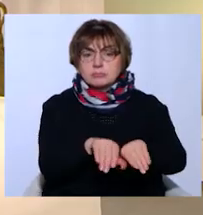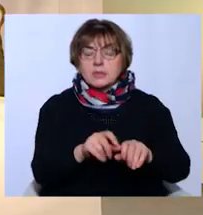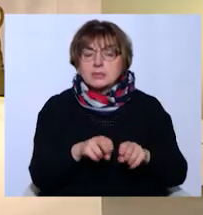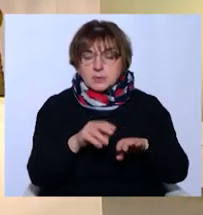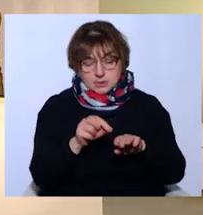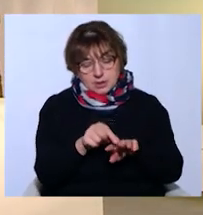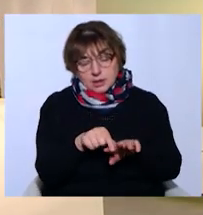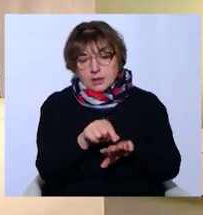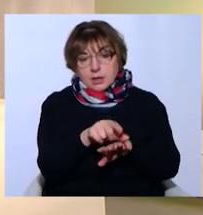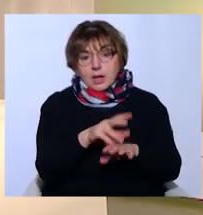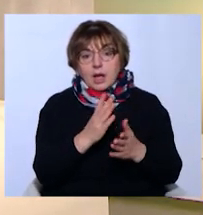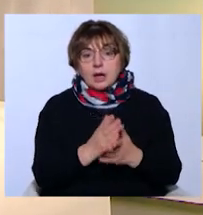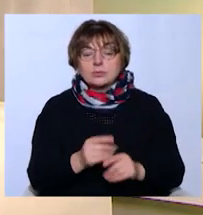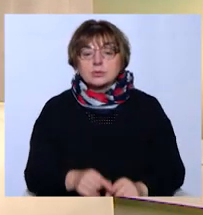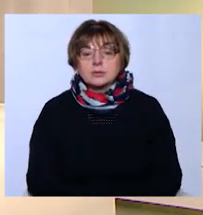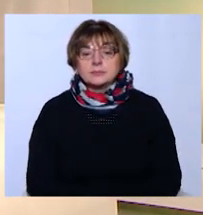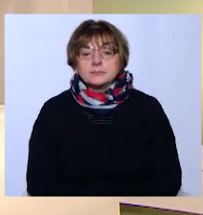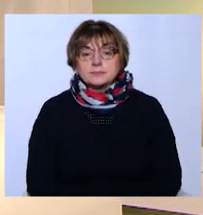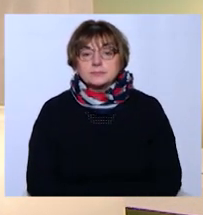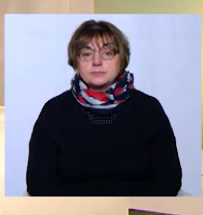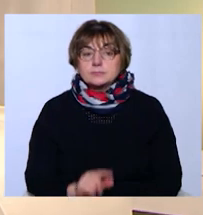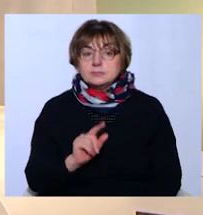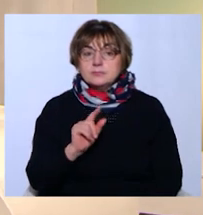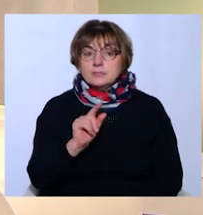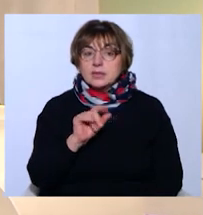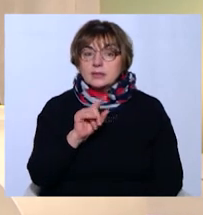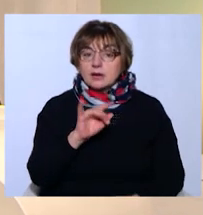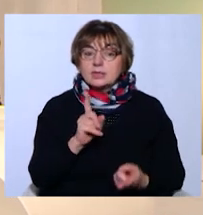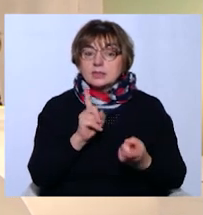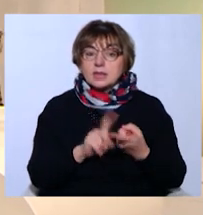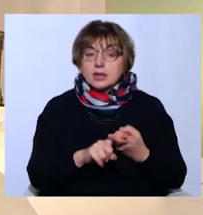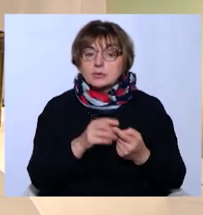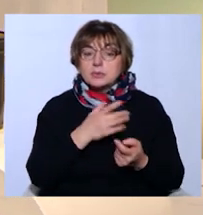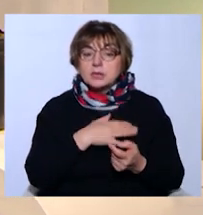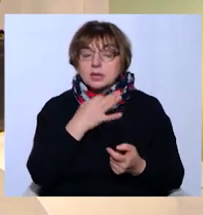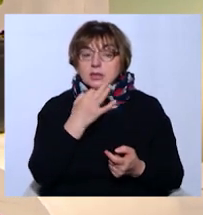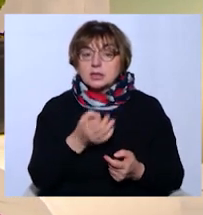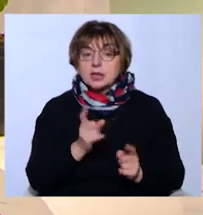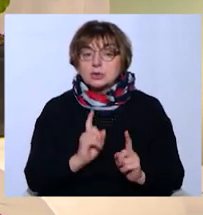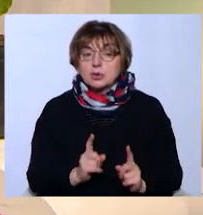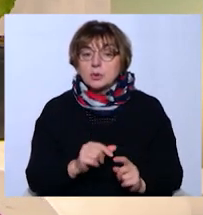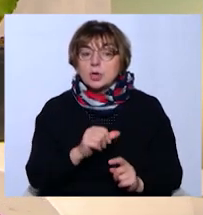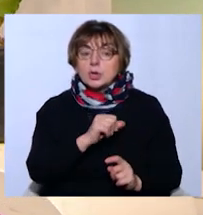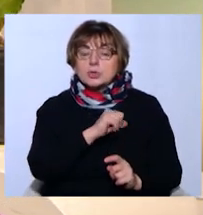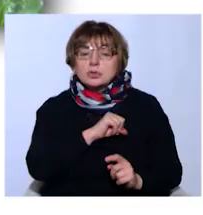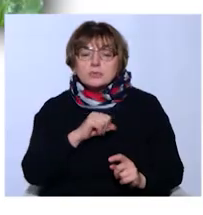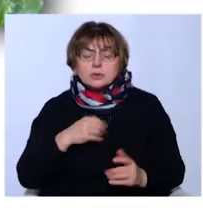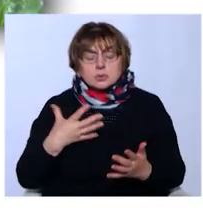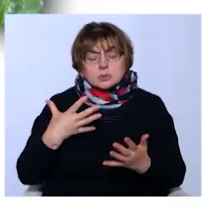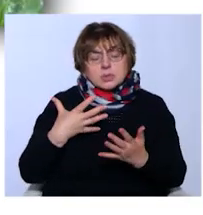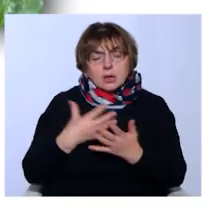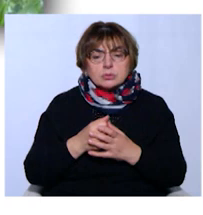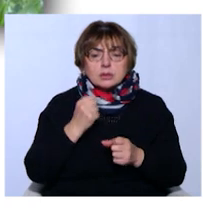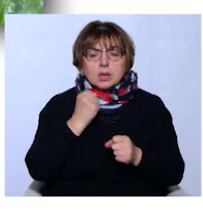გადაკრული თათებზე და თახვთან დაკავშირებით კიდევ მინდა გითხრათ ის, რომ ის თვითონ იკეთებს